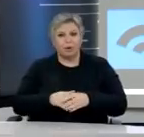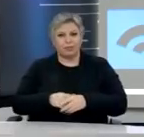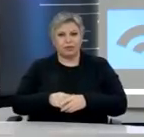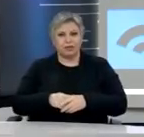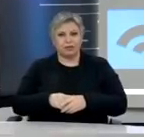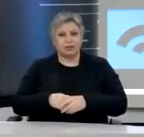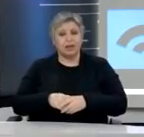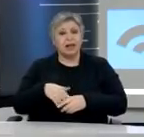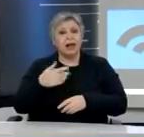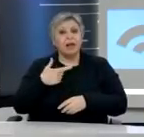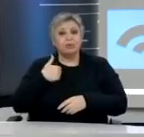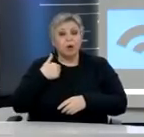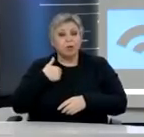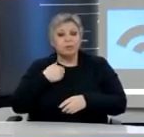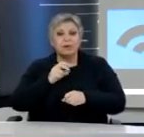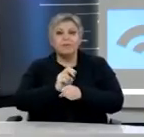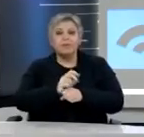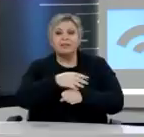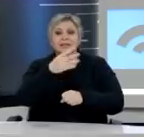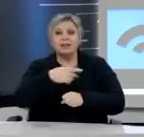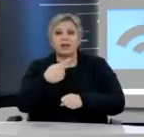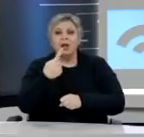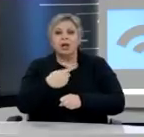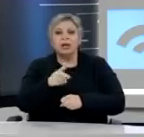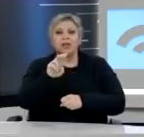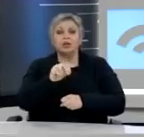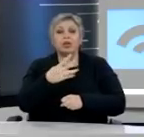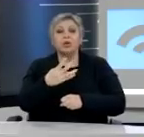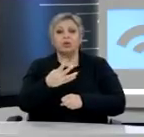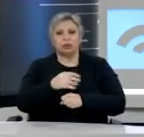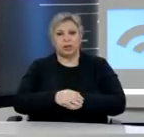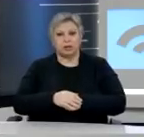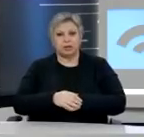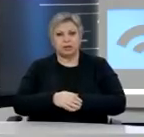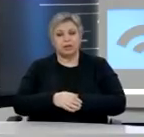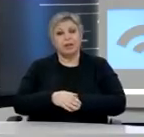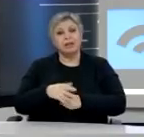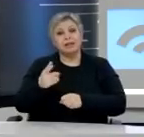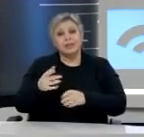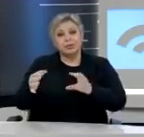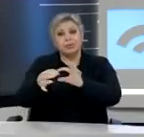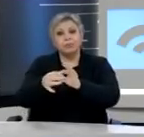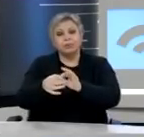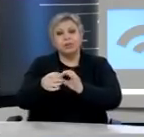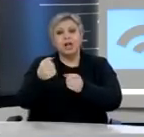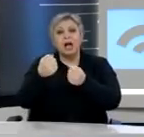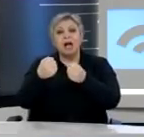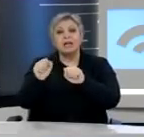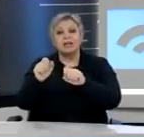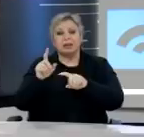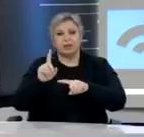βρέθηκε με 124. Και προφανώς με το συγκυβερνών κόμμα, τους ανεξάρτητους Έλληνες, δεν είχε